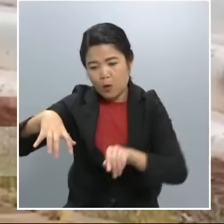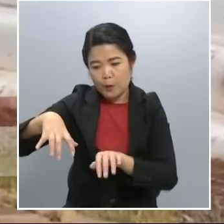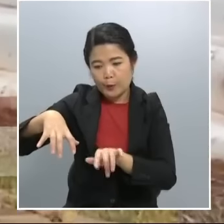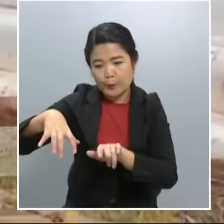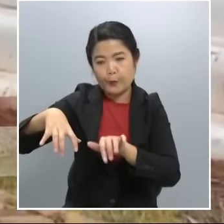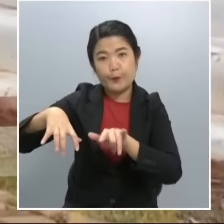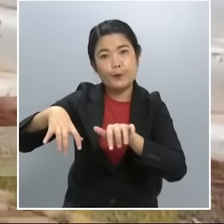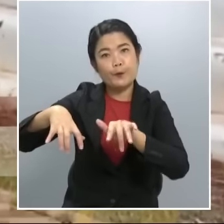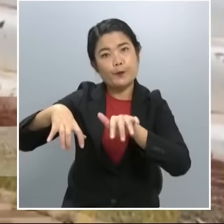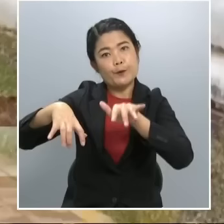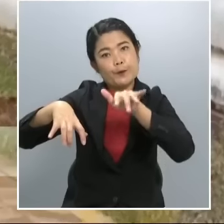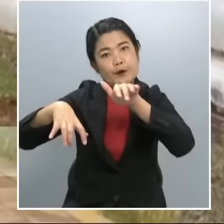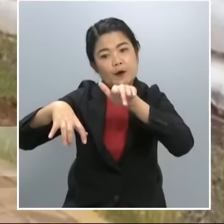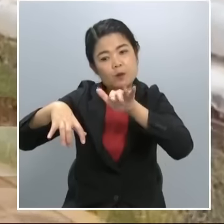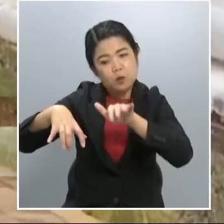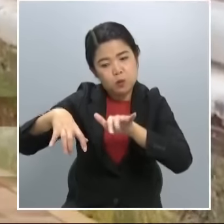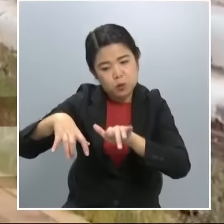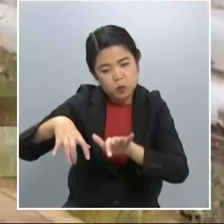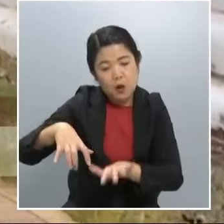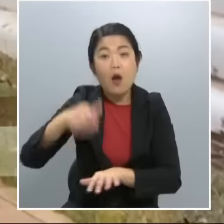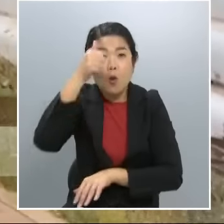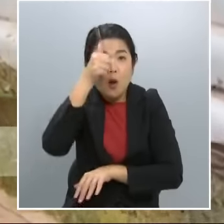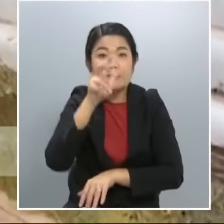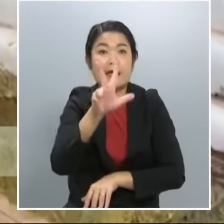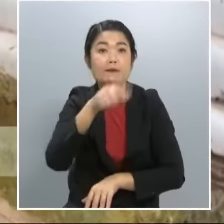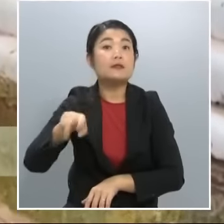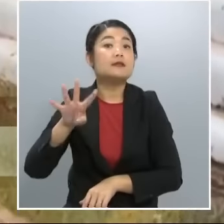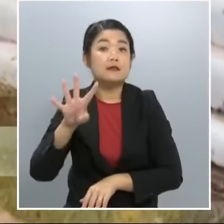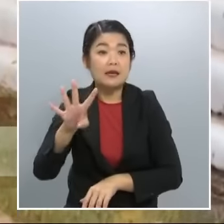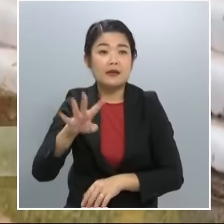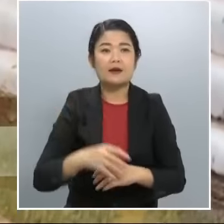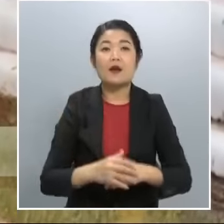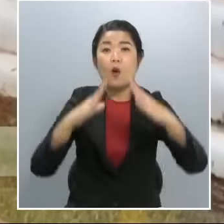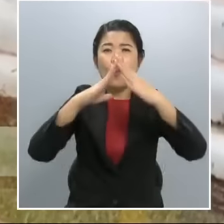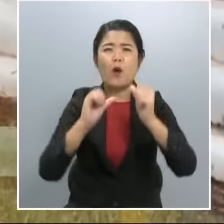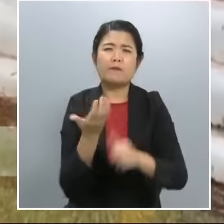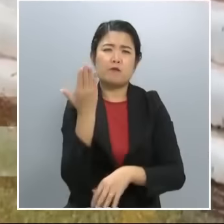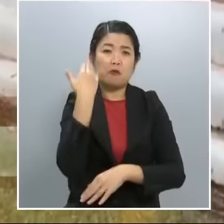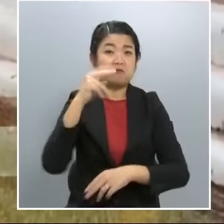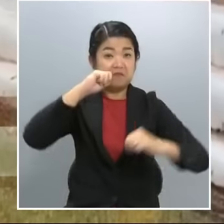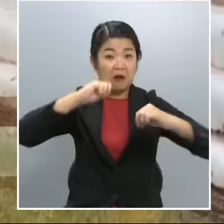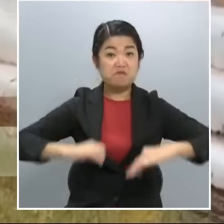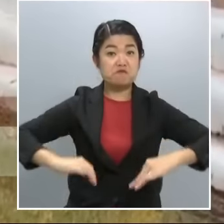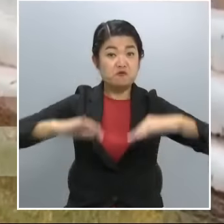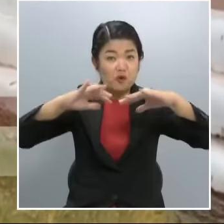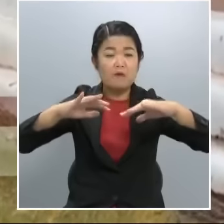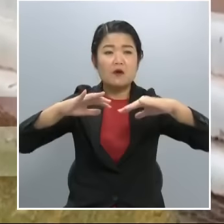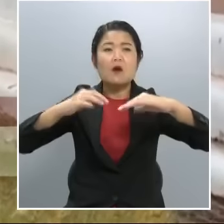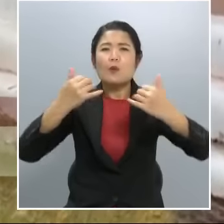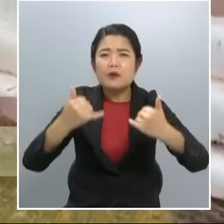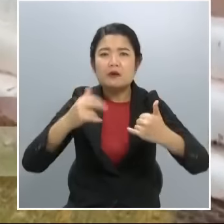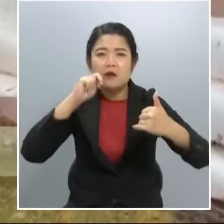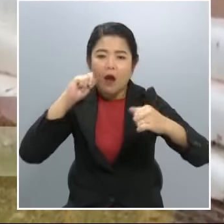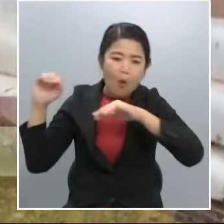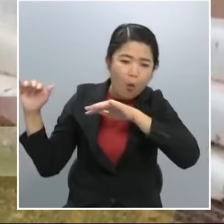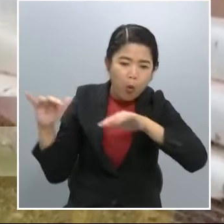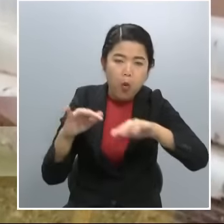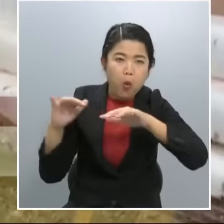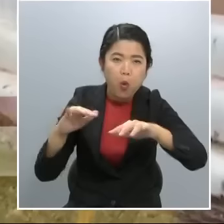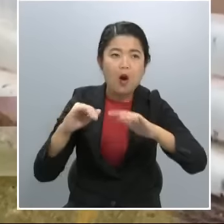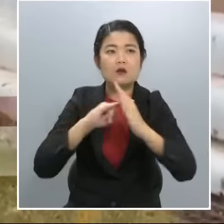ๆกว่าน้ำจะลดใช้เวลา 3-4วันจริงๆวัดภูมินเคยถูกน้ำท่วมหนักนะคะครั้งนี้แม้ว่ามวลน้ำจะเยอะแต่ว่า